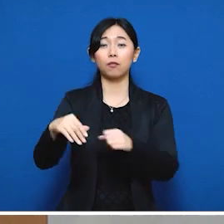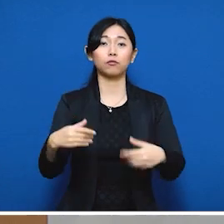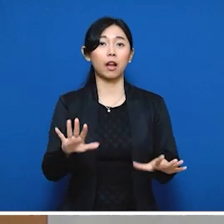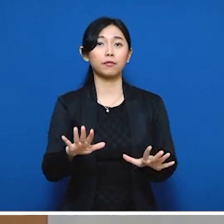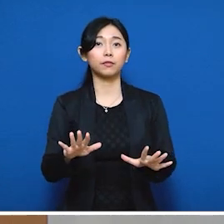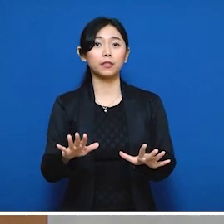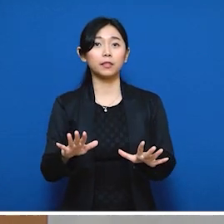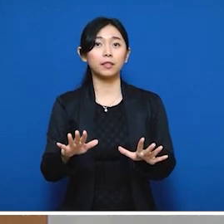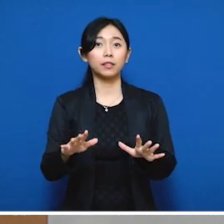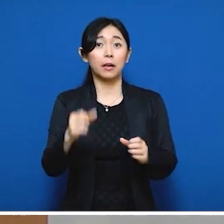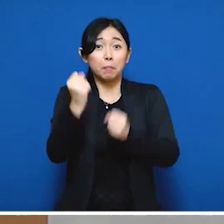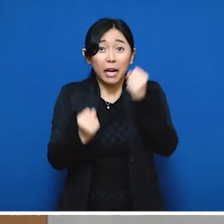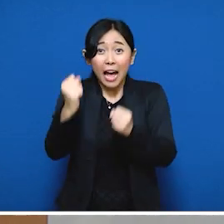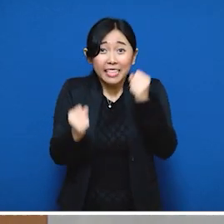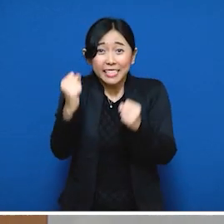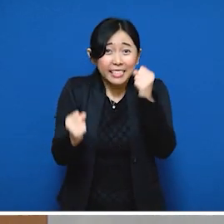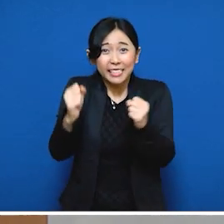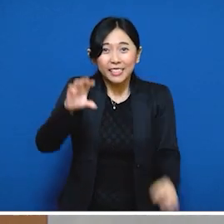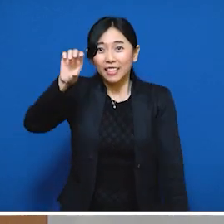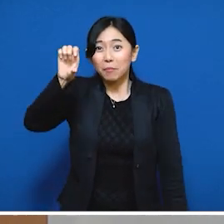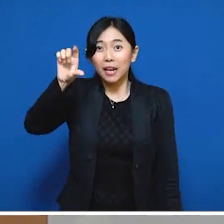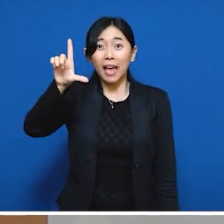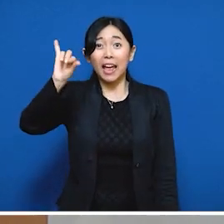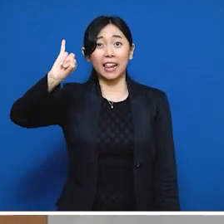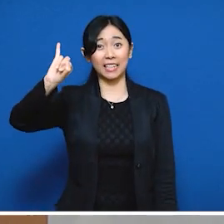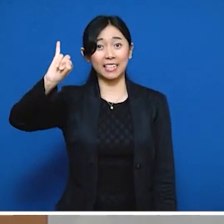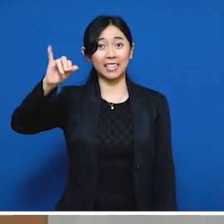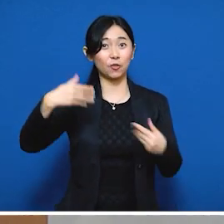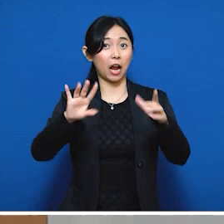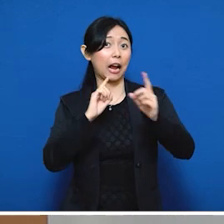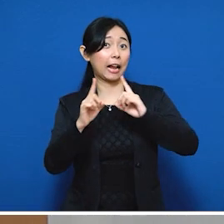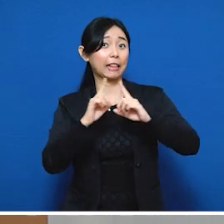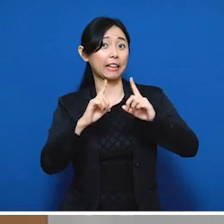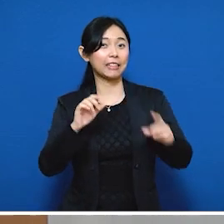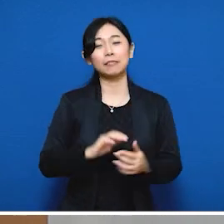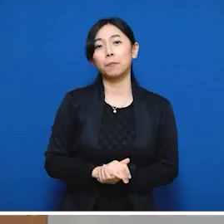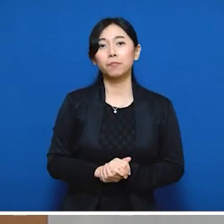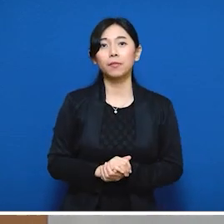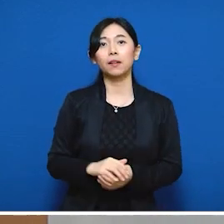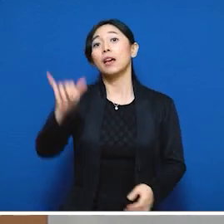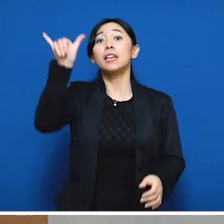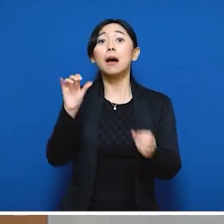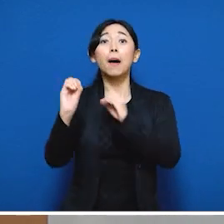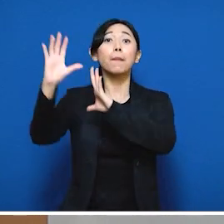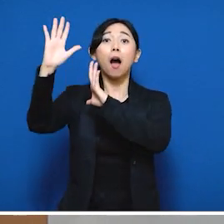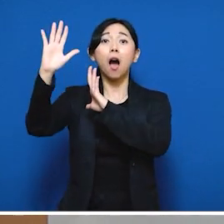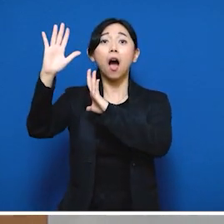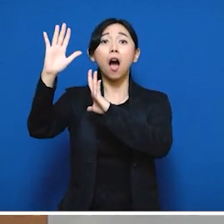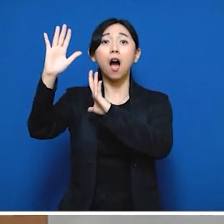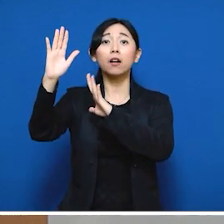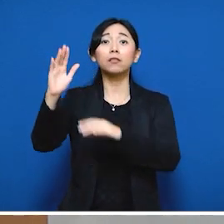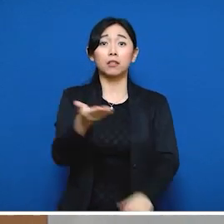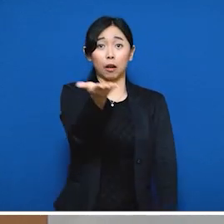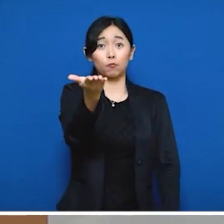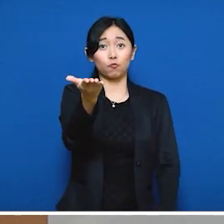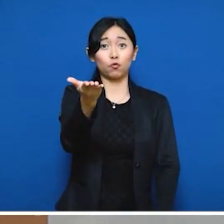Lalu berlarilah ia kepada Eli, serta katanya, "Ya Bapa, bukankah